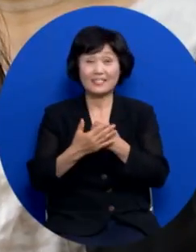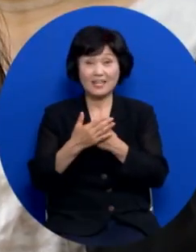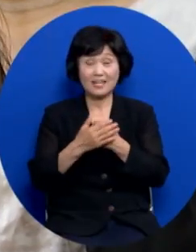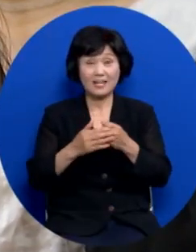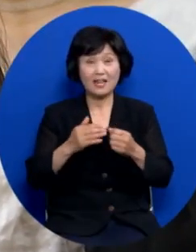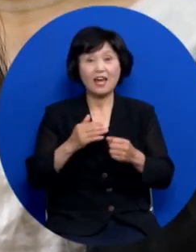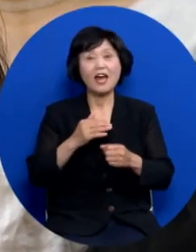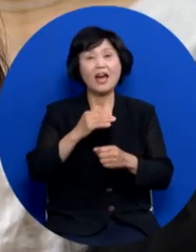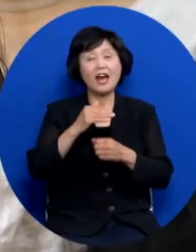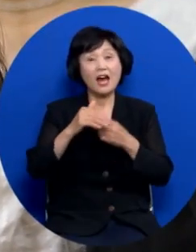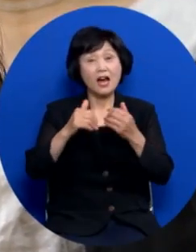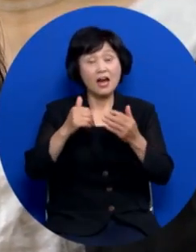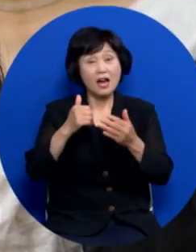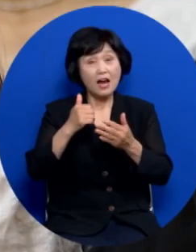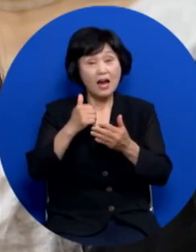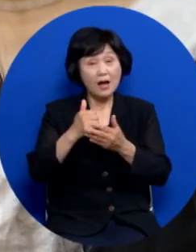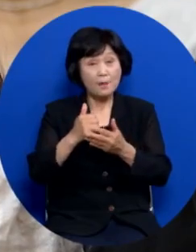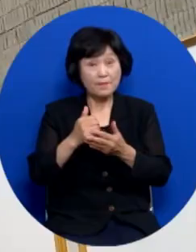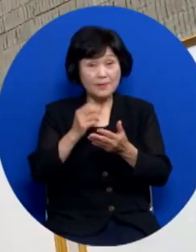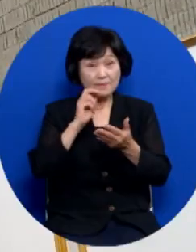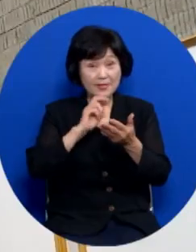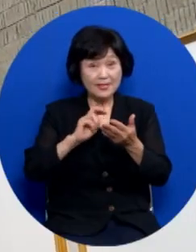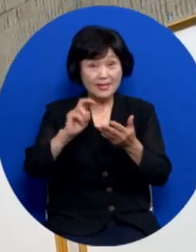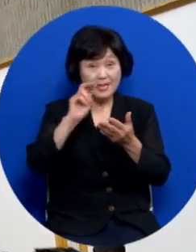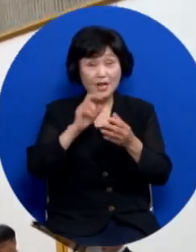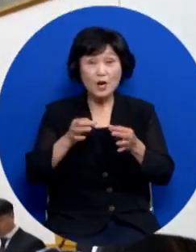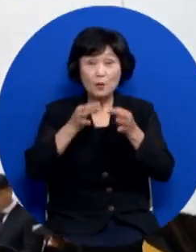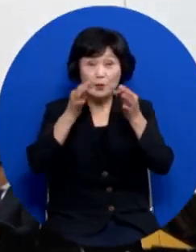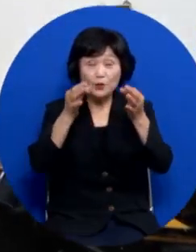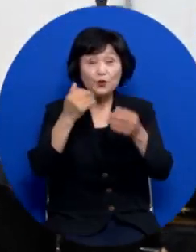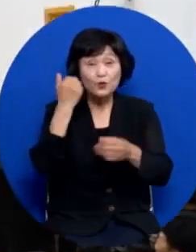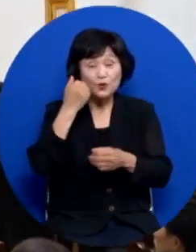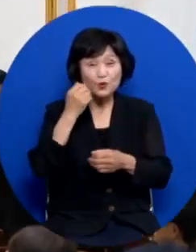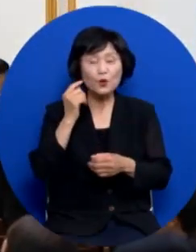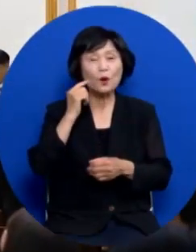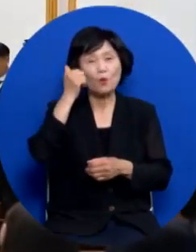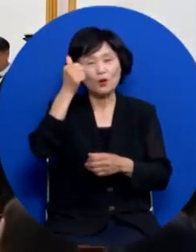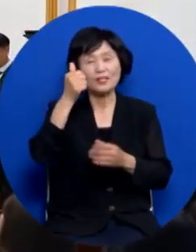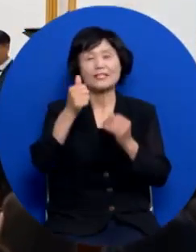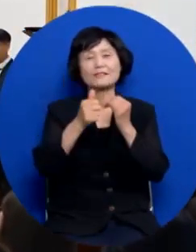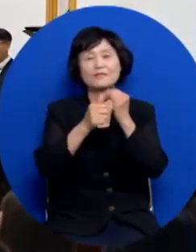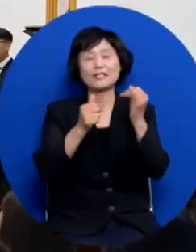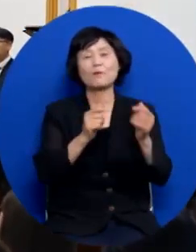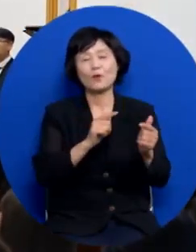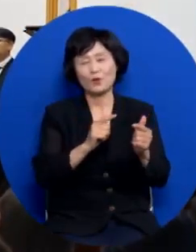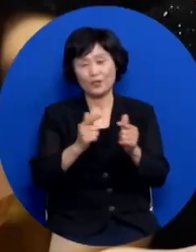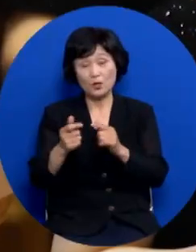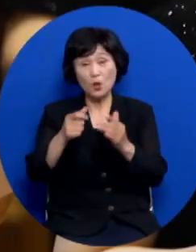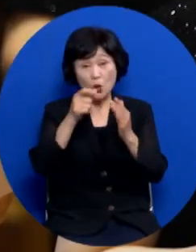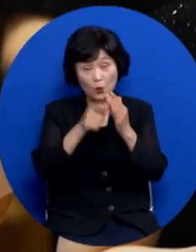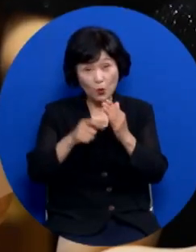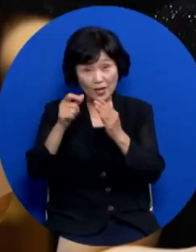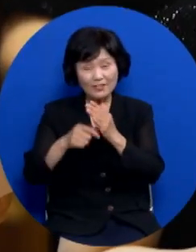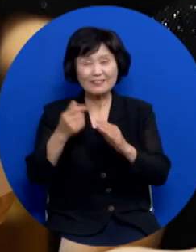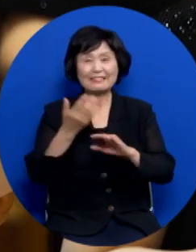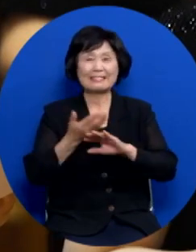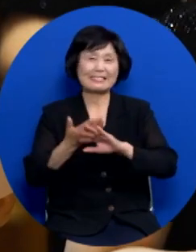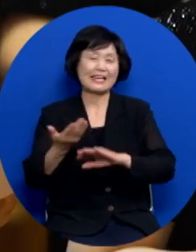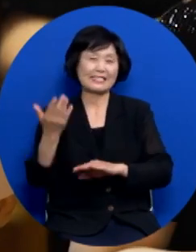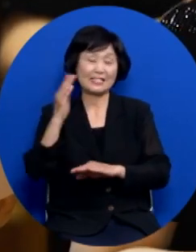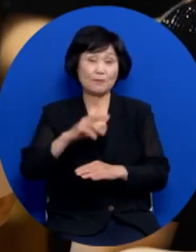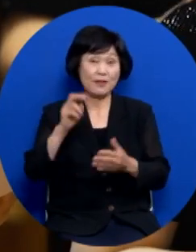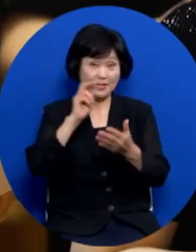찬양을 부르는 이들은 모두 목회자 사모들. 교단도 규모도 다르지만 찬양을 향한 열정 하나로